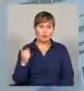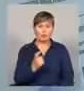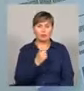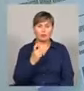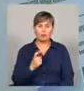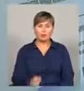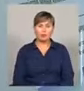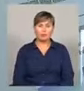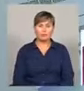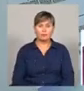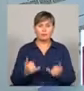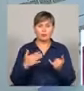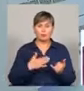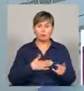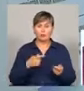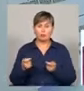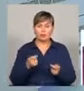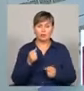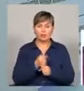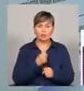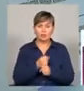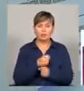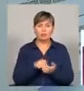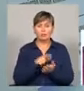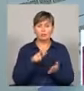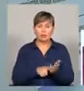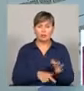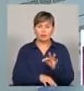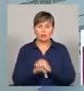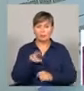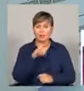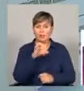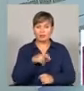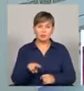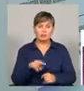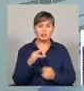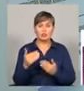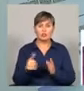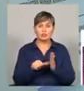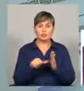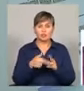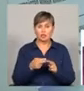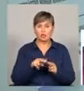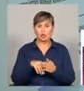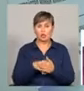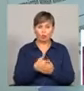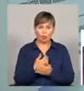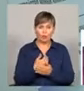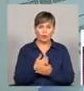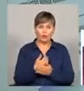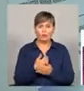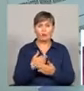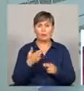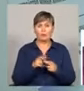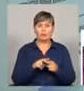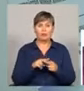На сегодняшний день нашим управлением разрабатывается 17 проектно-сметных документаций. Из них 6 проектов – это новые парки. Надеюсь, что